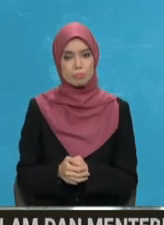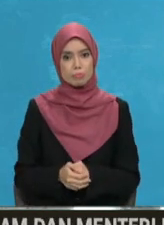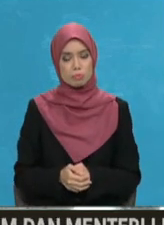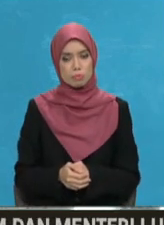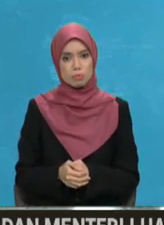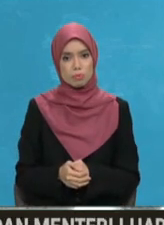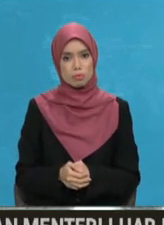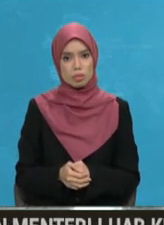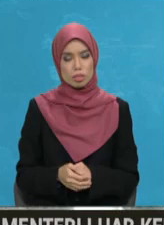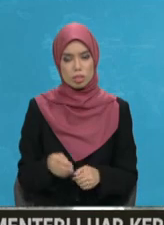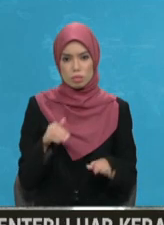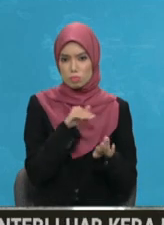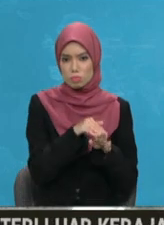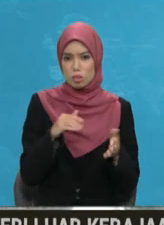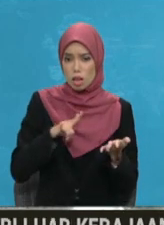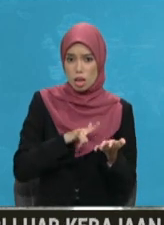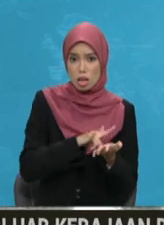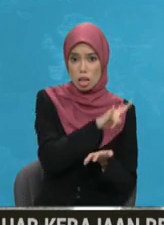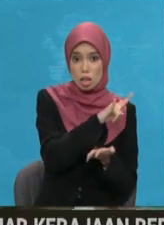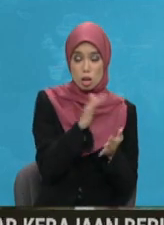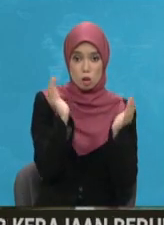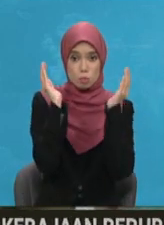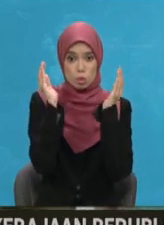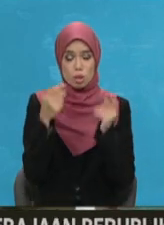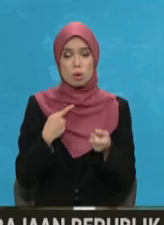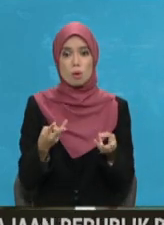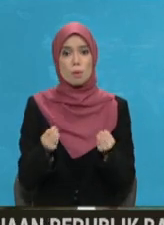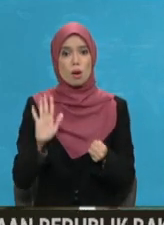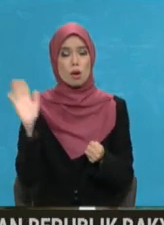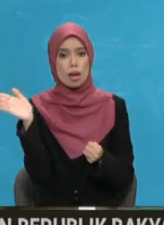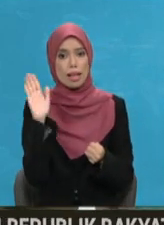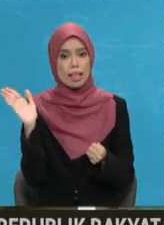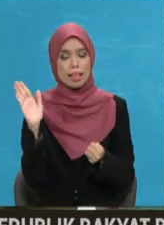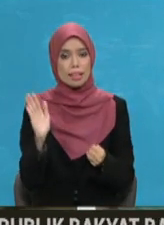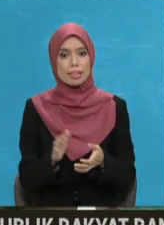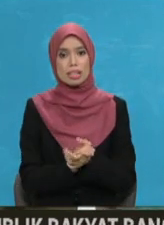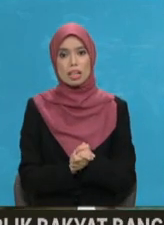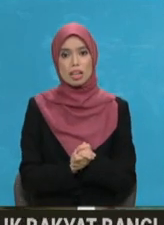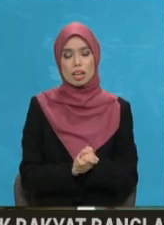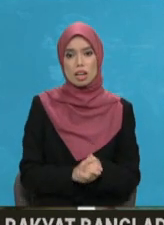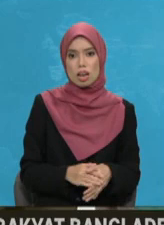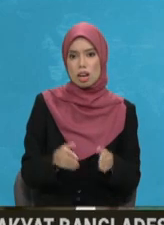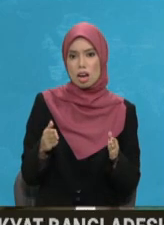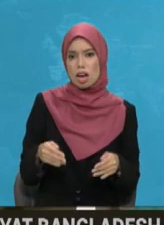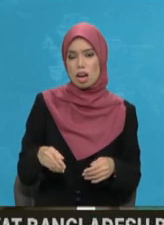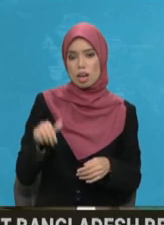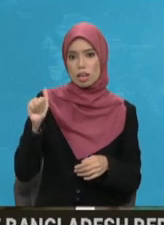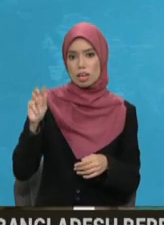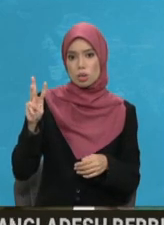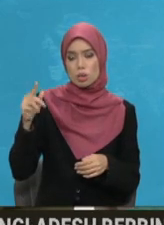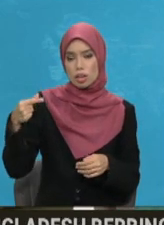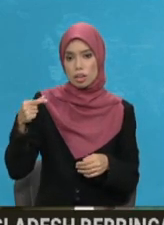hadir di lapangan terbang antar bangsa Brunei bagi mengucapkan selamat berlayar Awang Haji Muhammad Rusli bin Haji Ibrahim